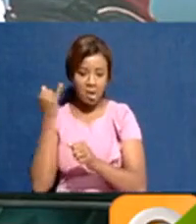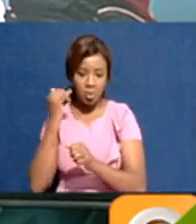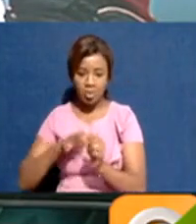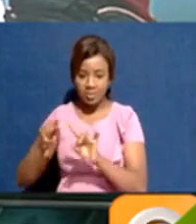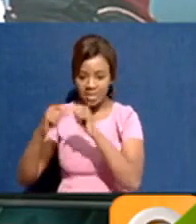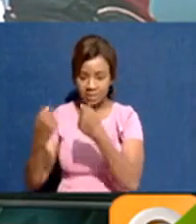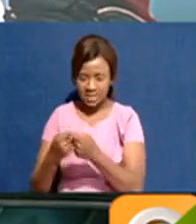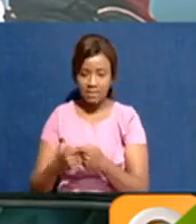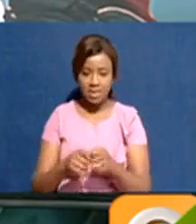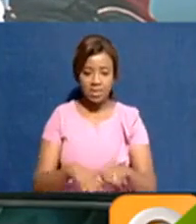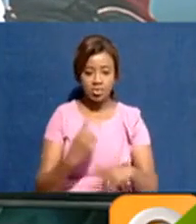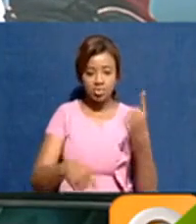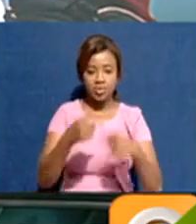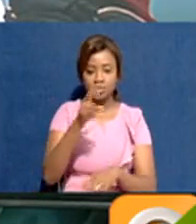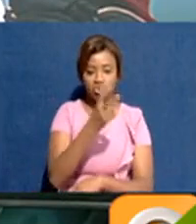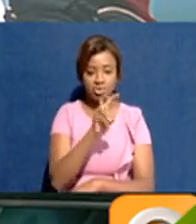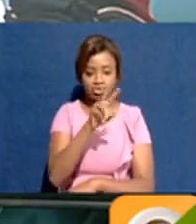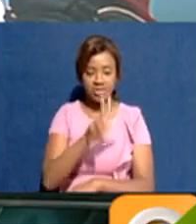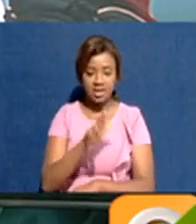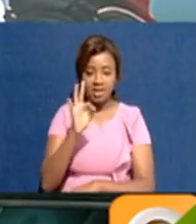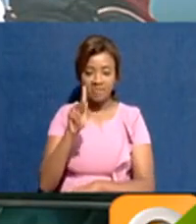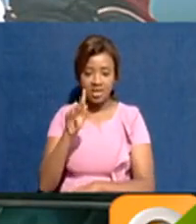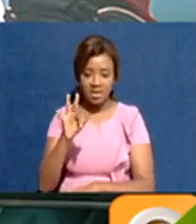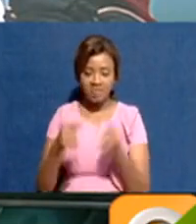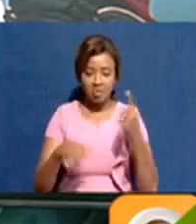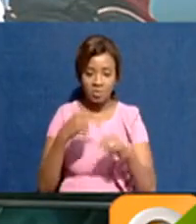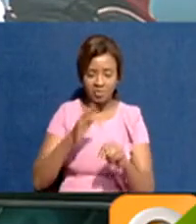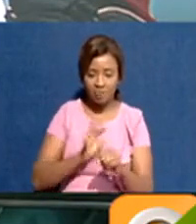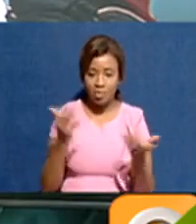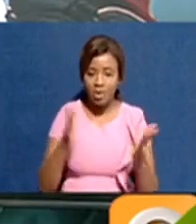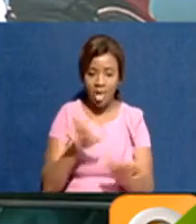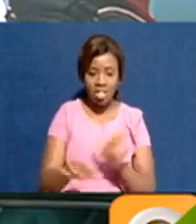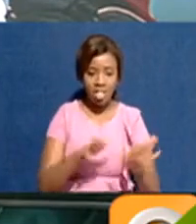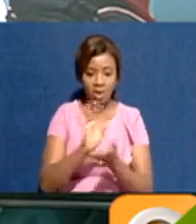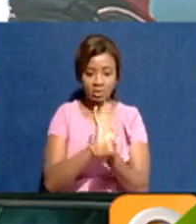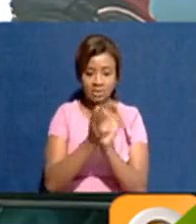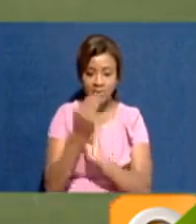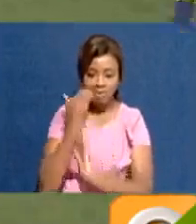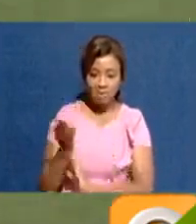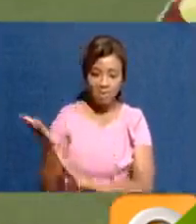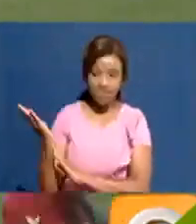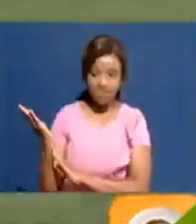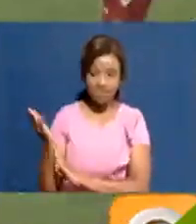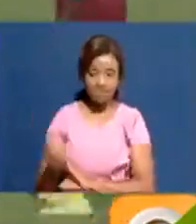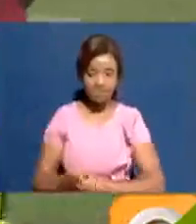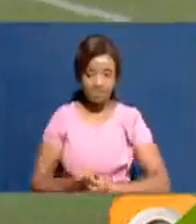win the 2023 FKF Women's Cup at the Nyayo National Stadium. Take a look at the highlights.